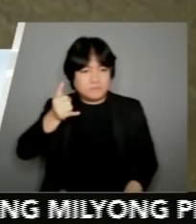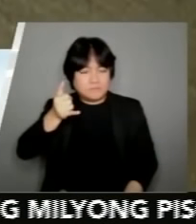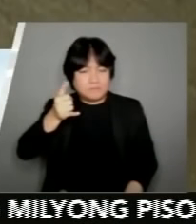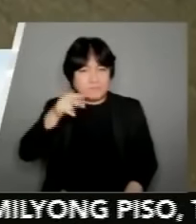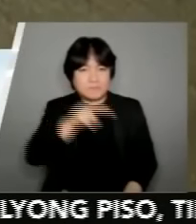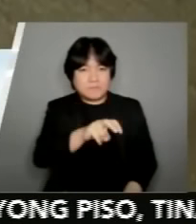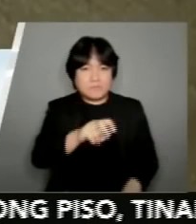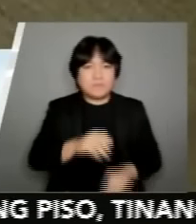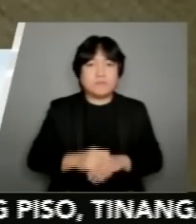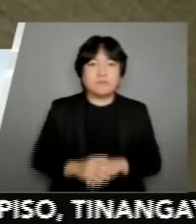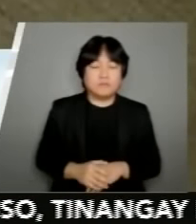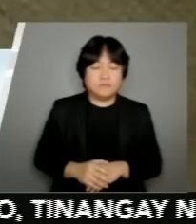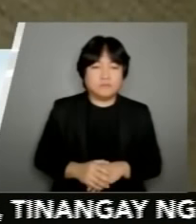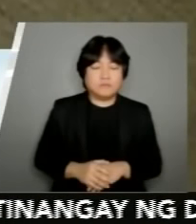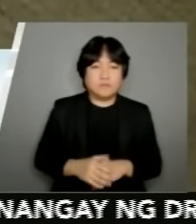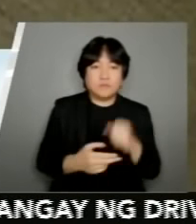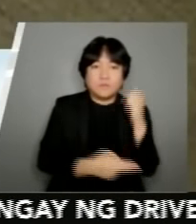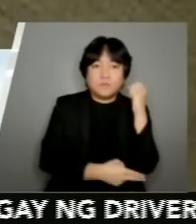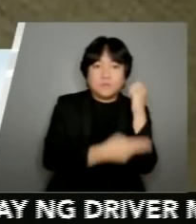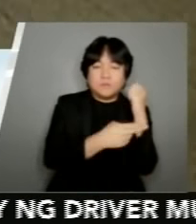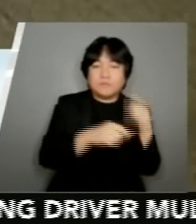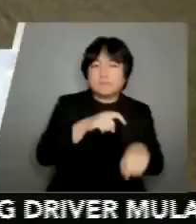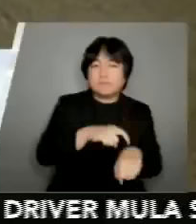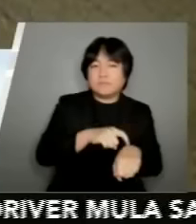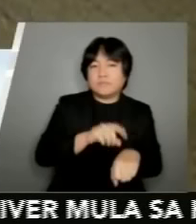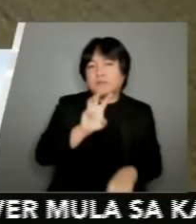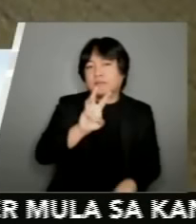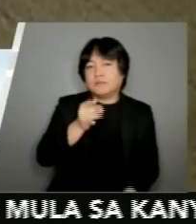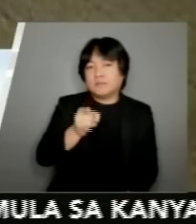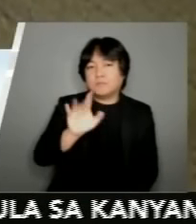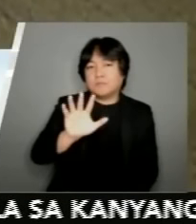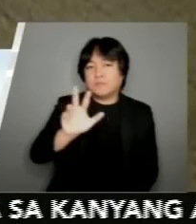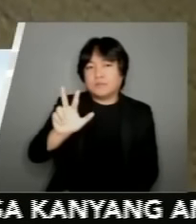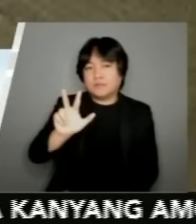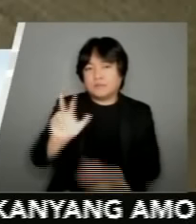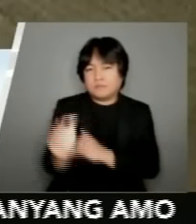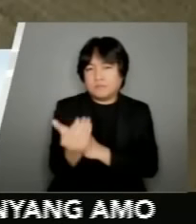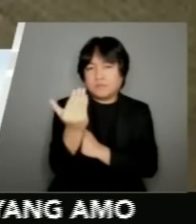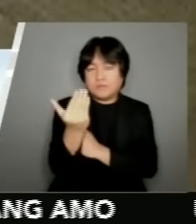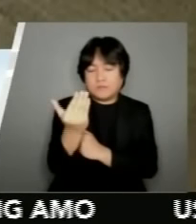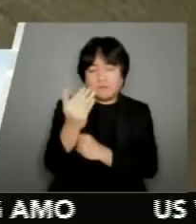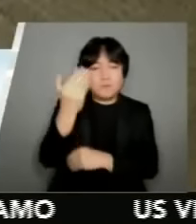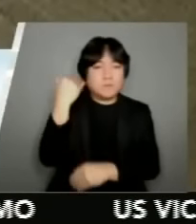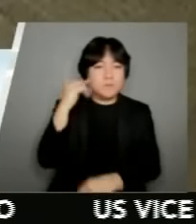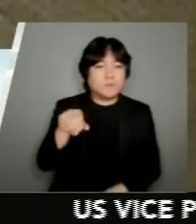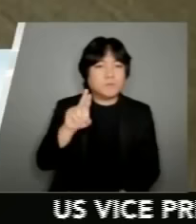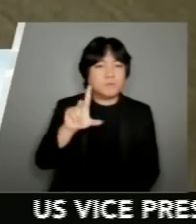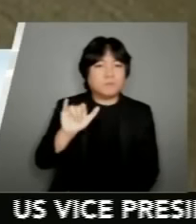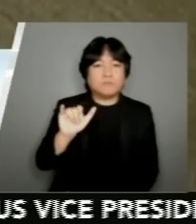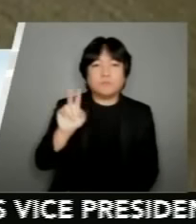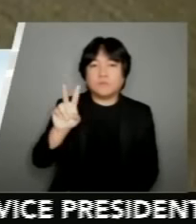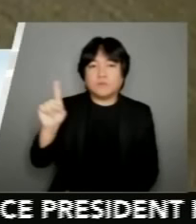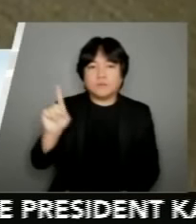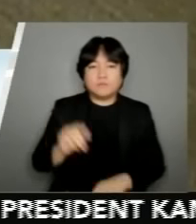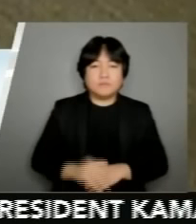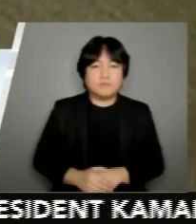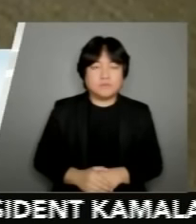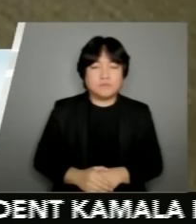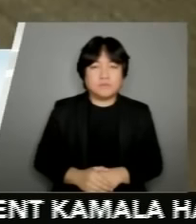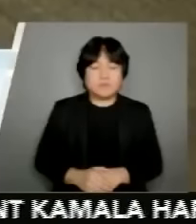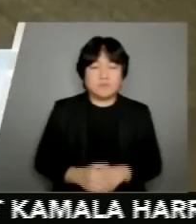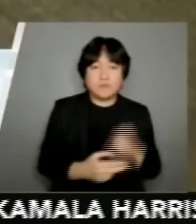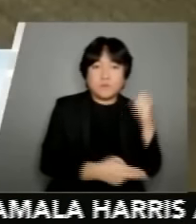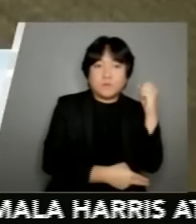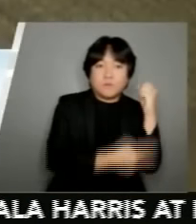kanyang hotel 6:53 ng umaga noong July 21, pagkagaling niya sa kabilang hotel nang inakusahan